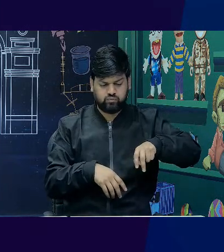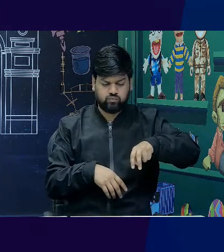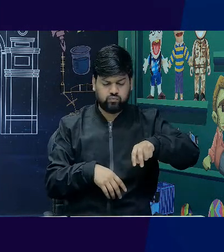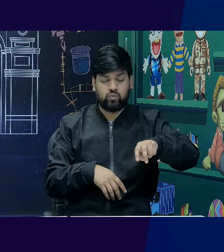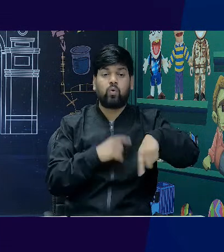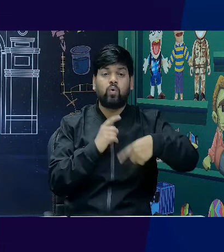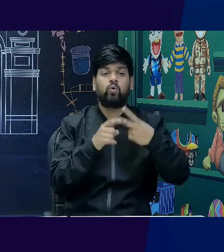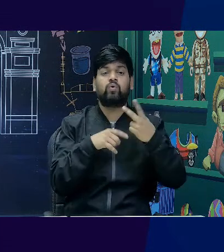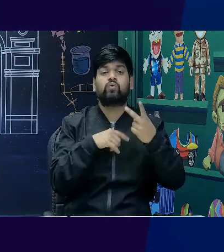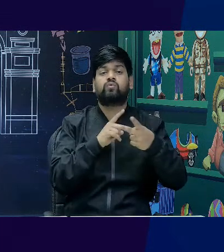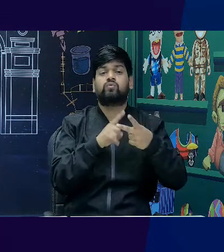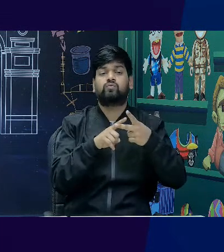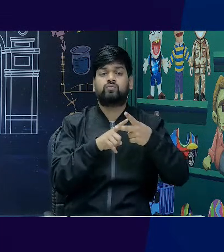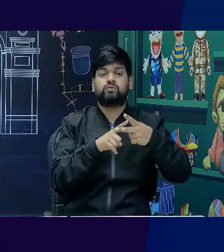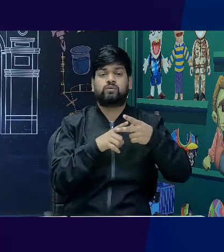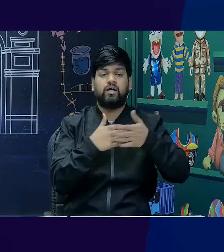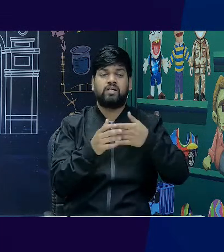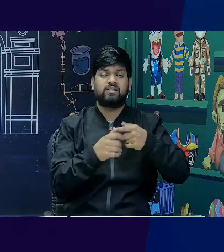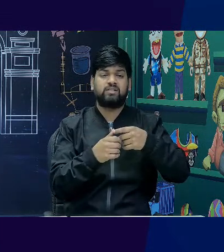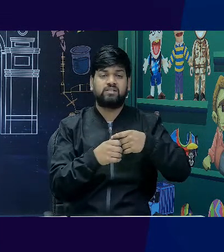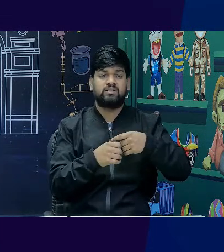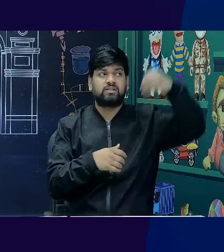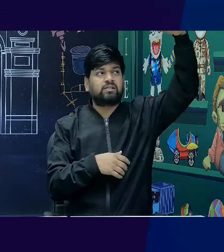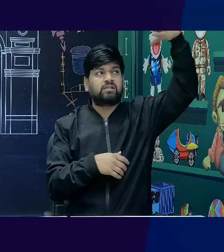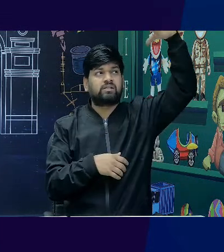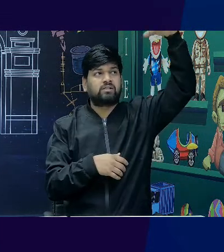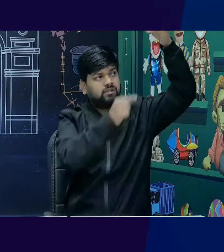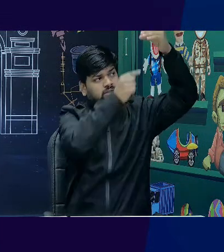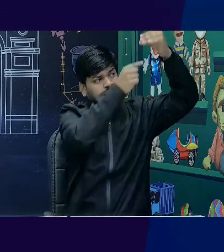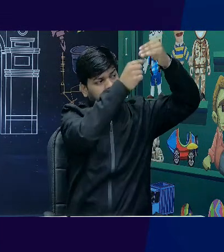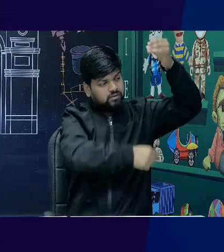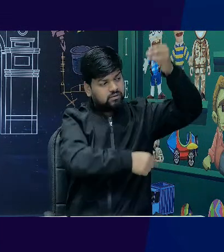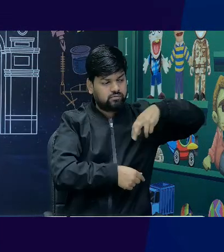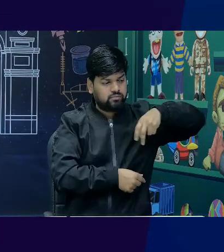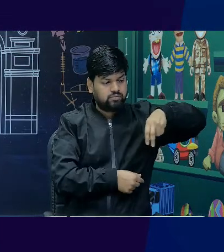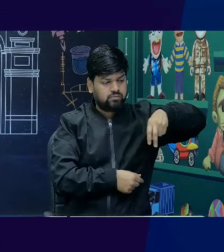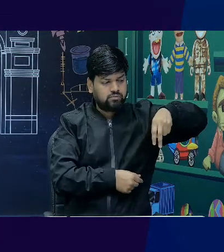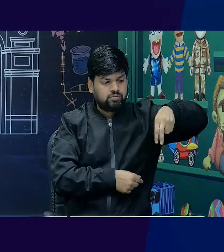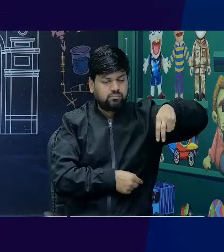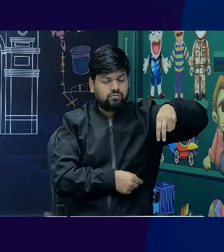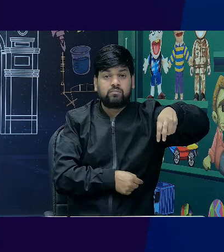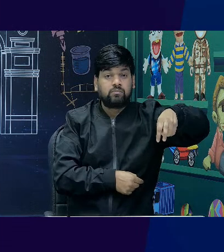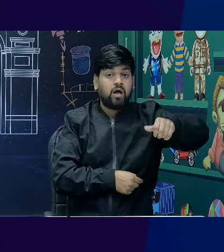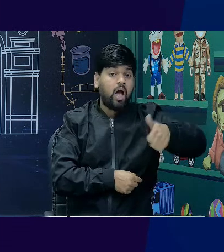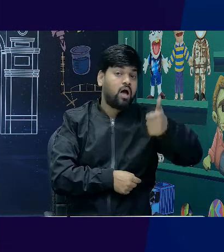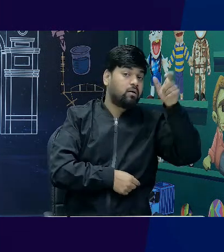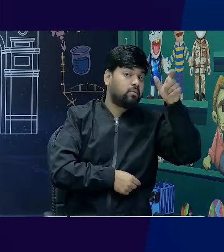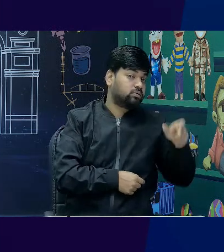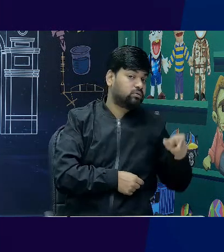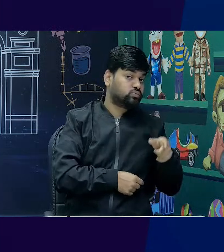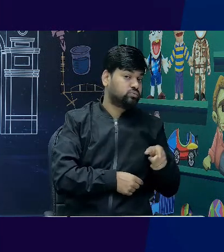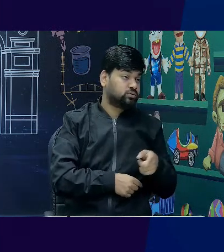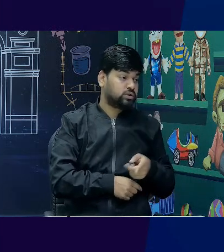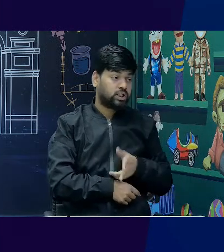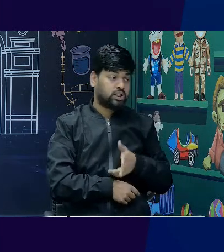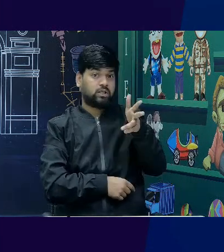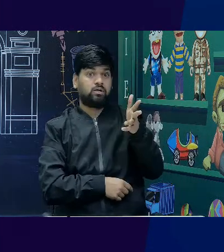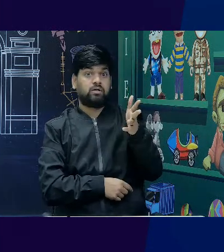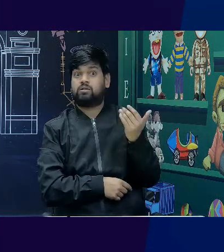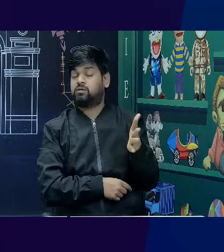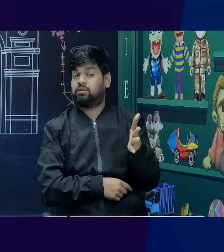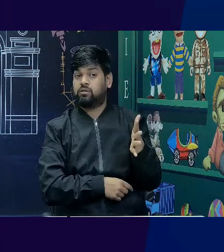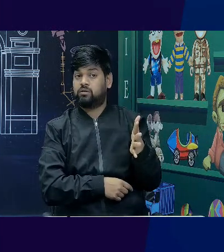नीचे वॉक कर रहे हैं, आप किसी को बोल नहीं सकते कि आप उस स्ट्रीट लाइट के नीचे मत वॉक करिए या आप उस रोड पे मत ट्रैवल कीजिए. तो वो